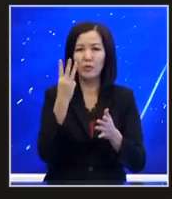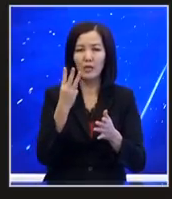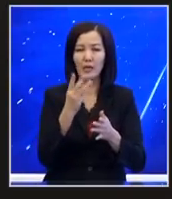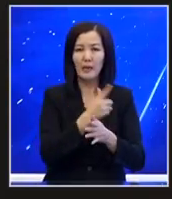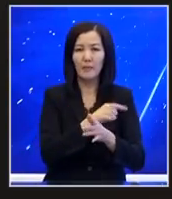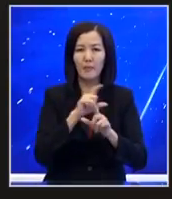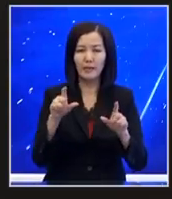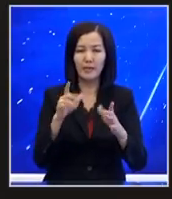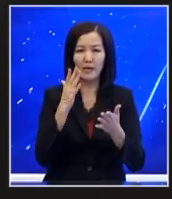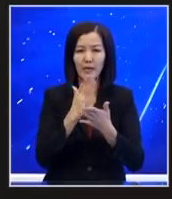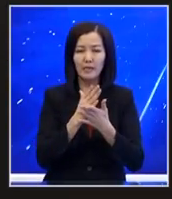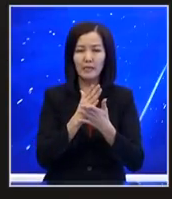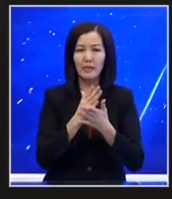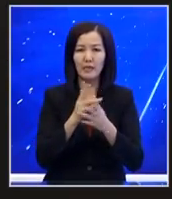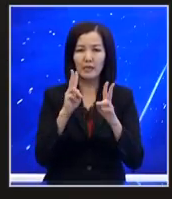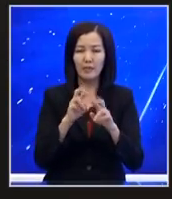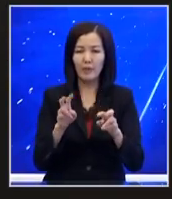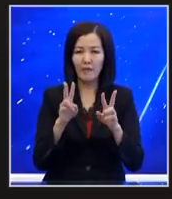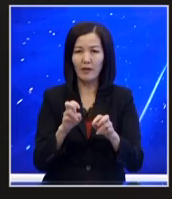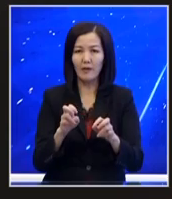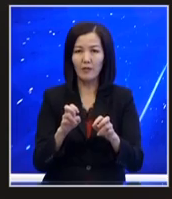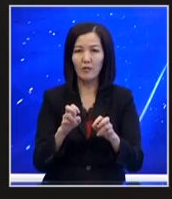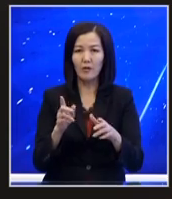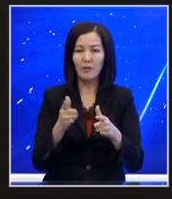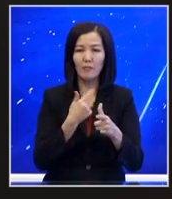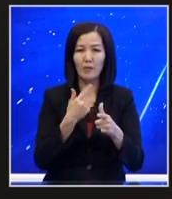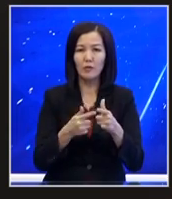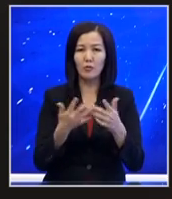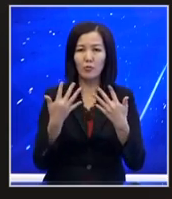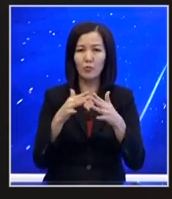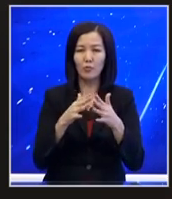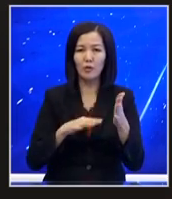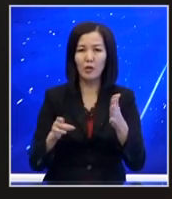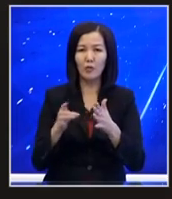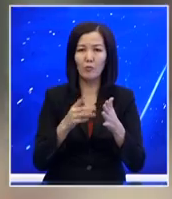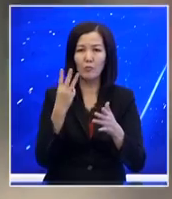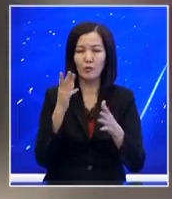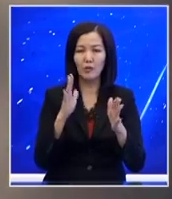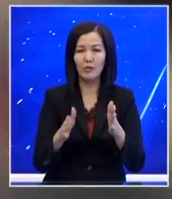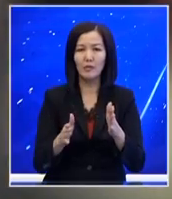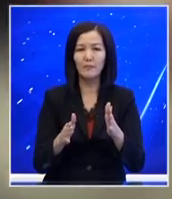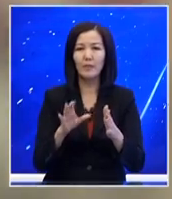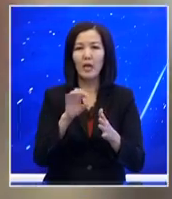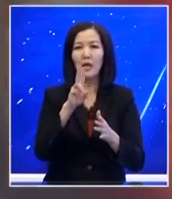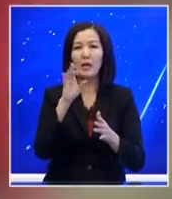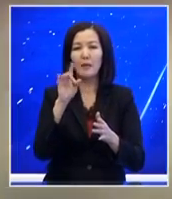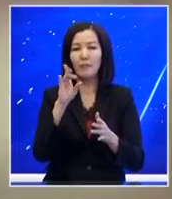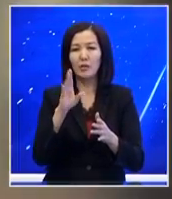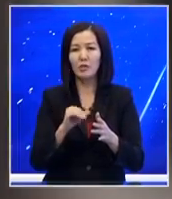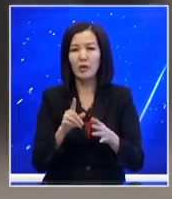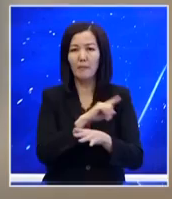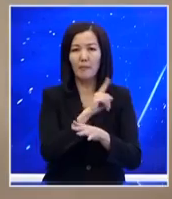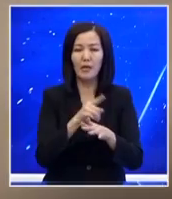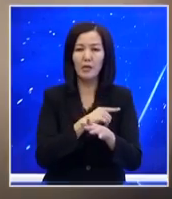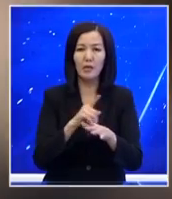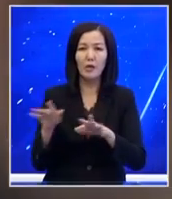поста, это между районами, также между селами имеется 3 поста. А в Индыкш-Казахском районе меры